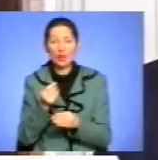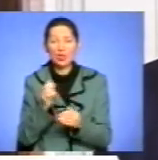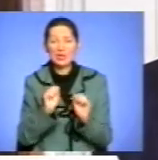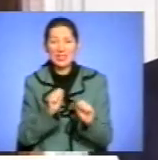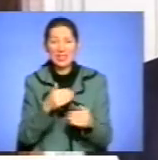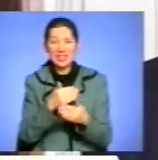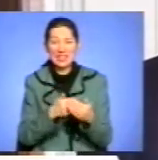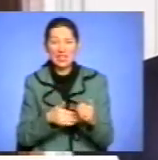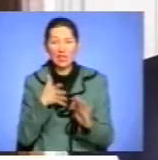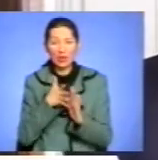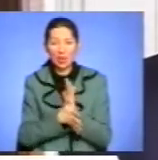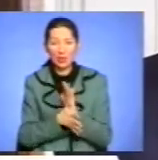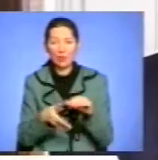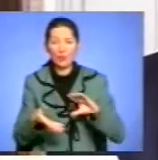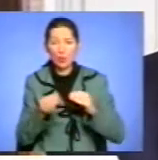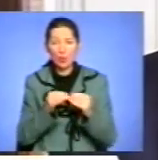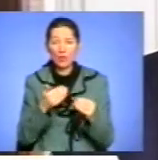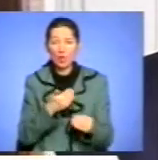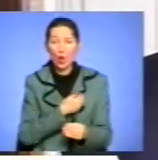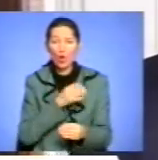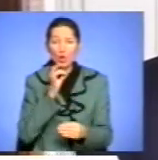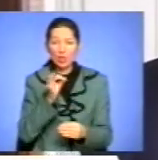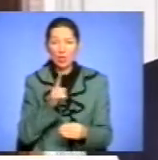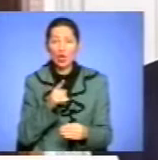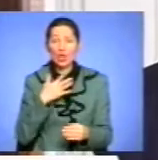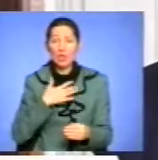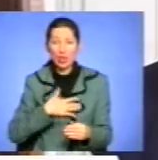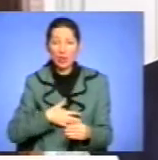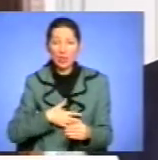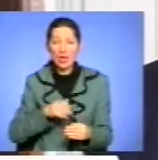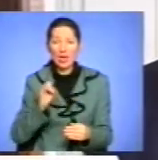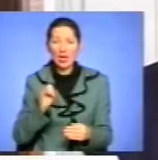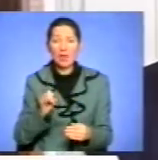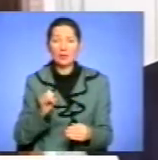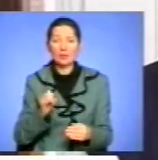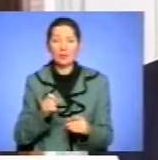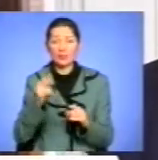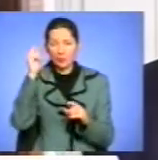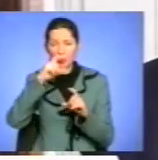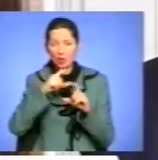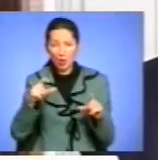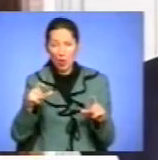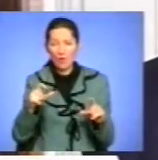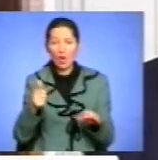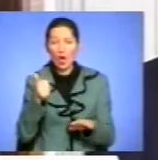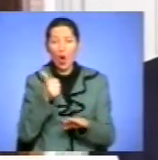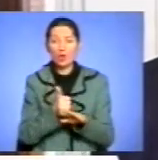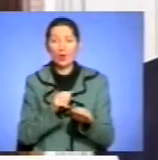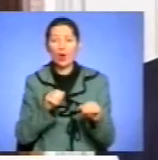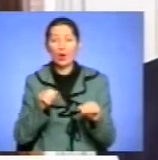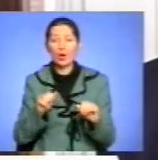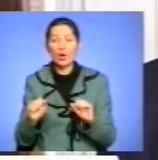видатків. Тобто, підсумовуючи, я хочу сказати, що задовольняє і установи, і головного розпорядника коштів